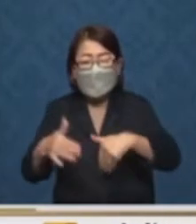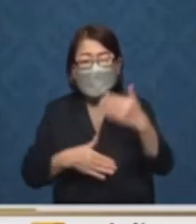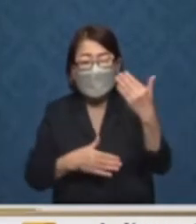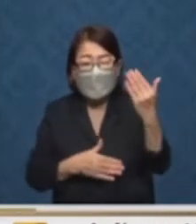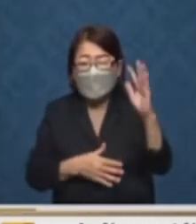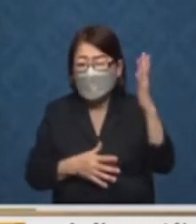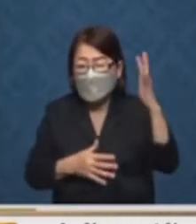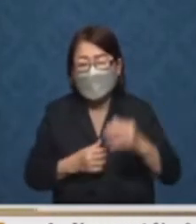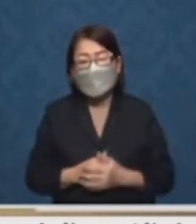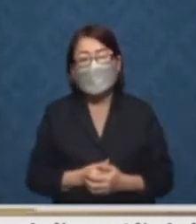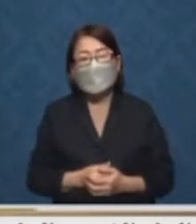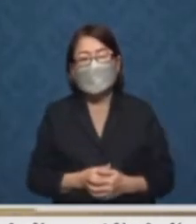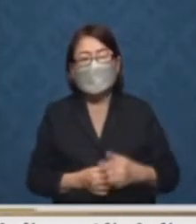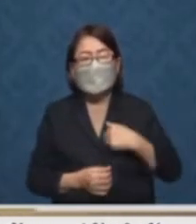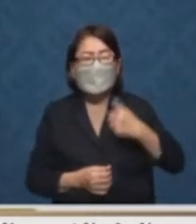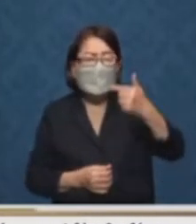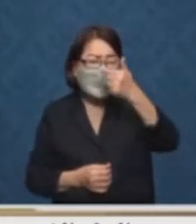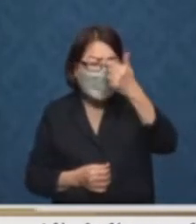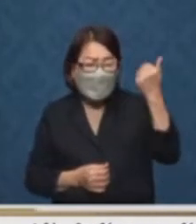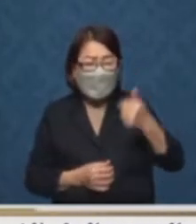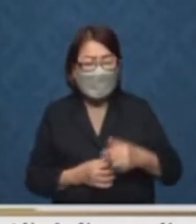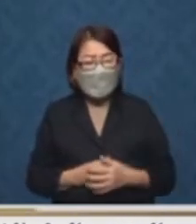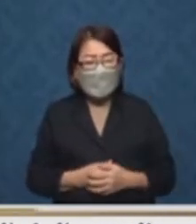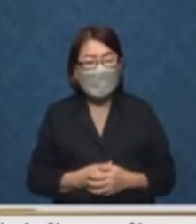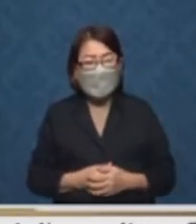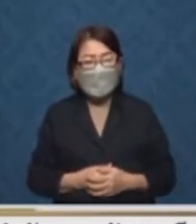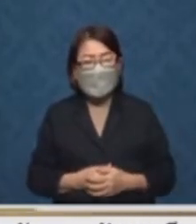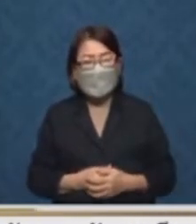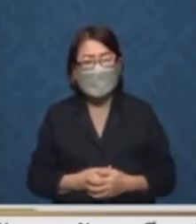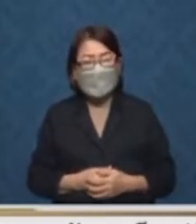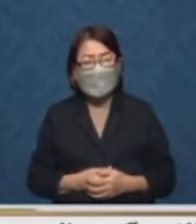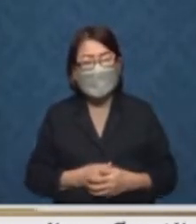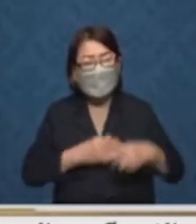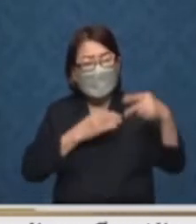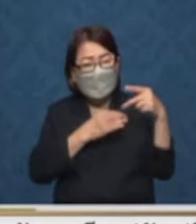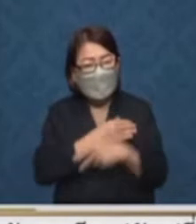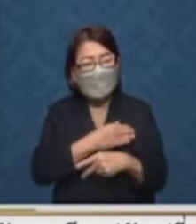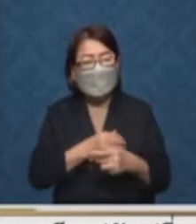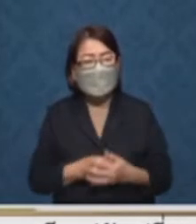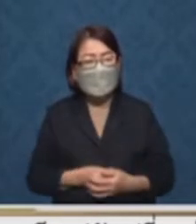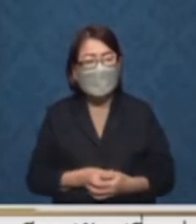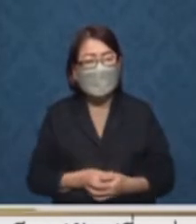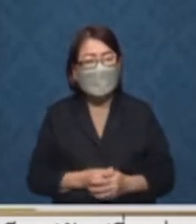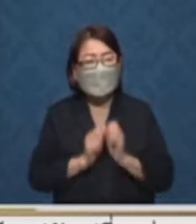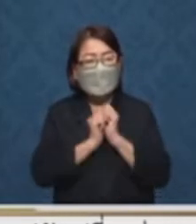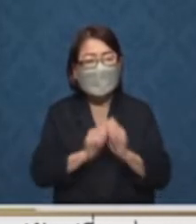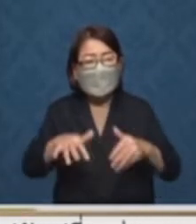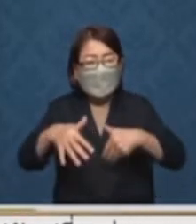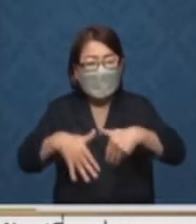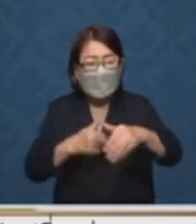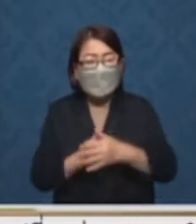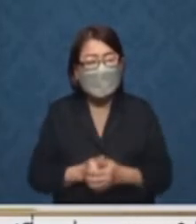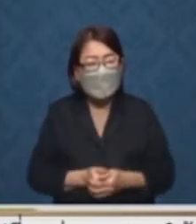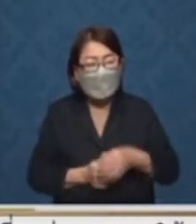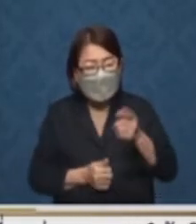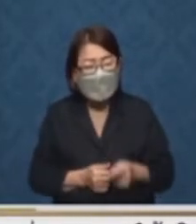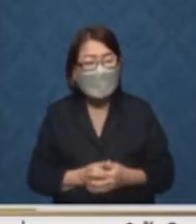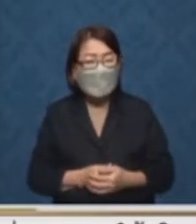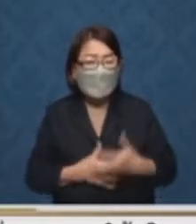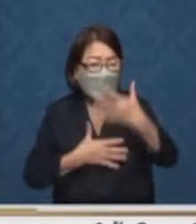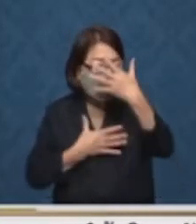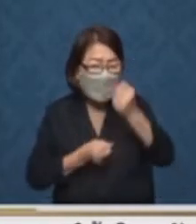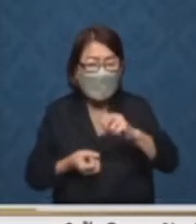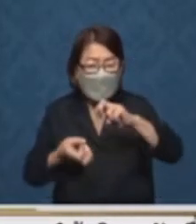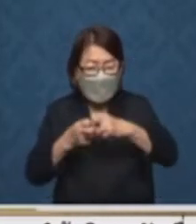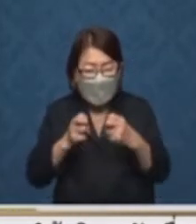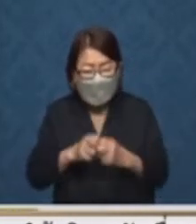ที่ตั้งใจดำทรยศต่อความไม่วางใจของประชาชนไม่เห็นใจในความทุกข์ยากของพี่น้องประชาช